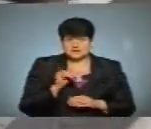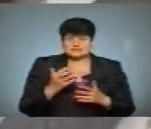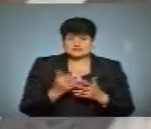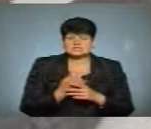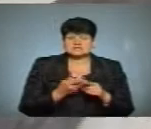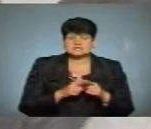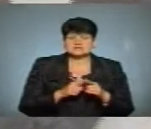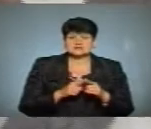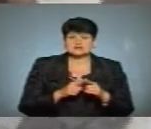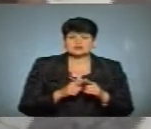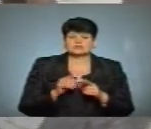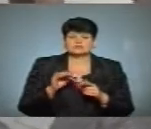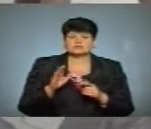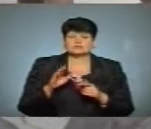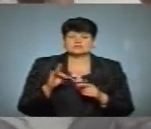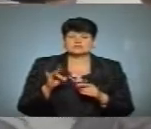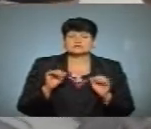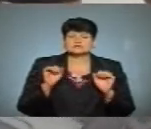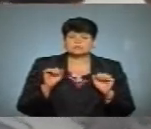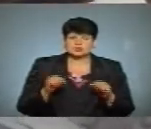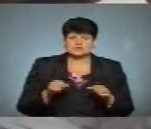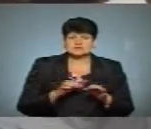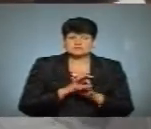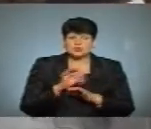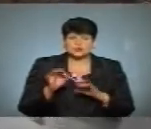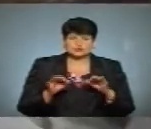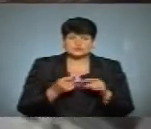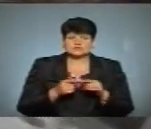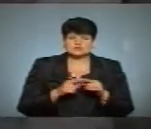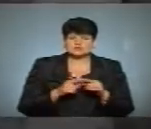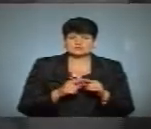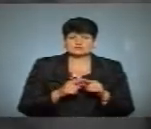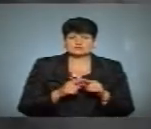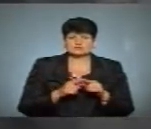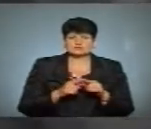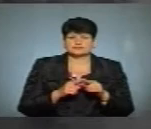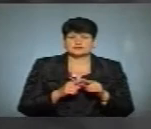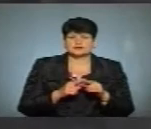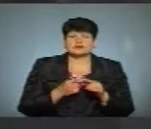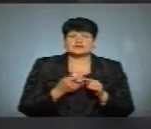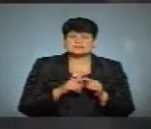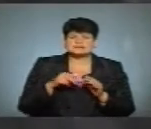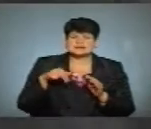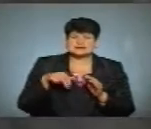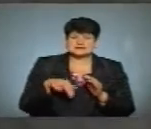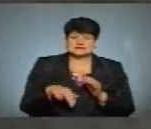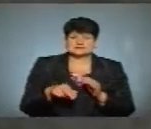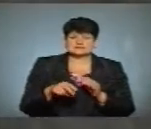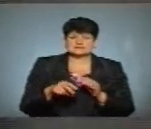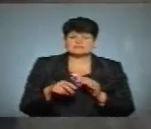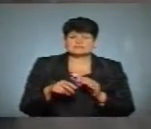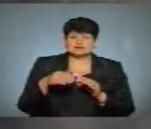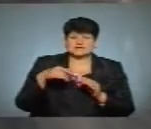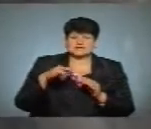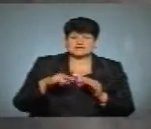ці вузли, тому змогли запроєктувати саме такої величини. А це хід до замкової криниці, який